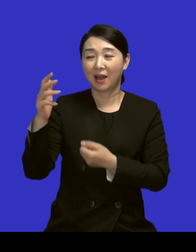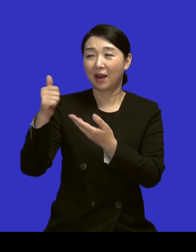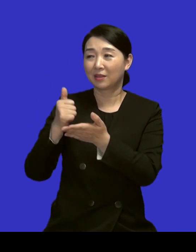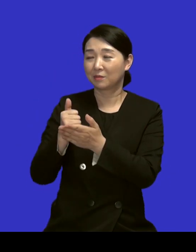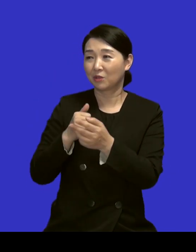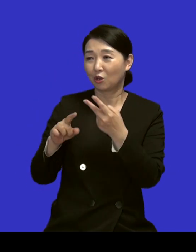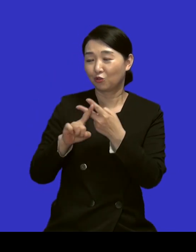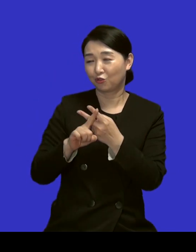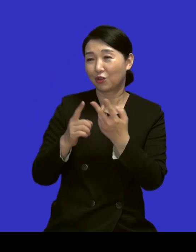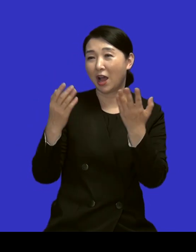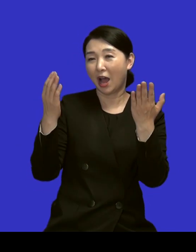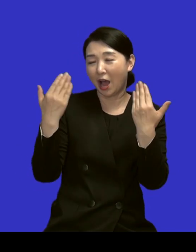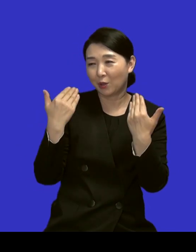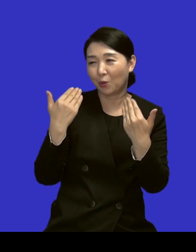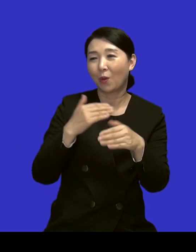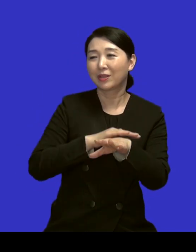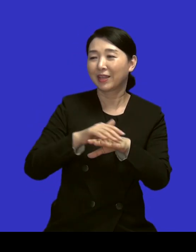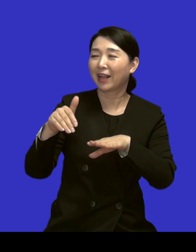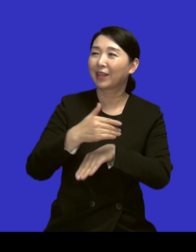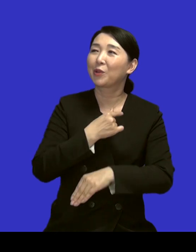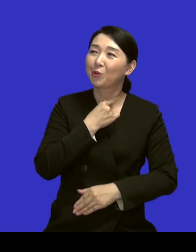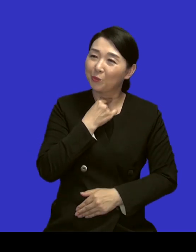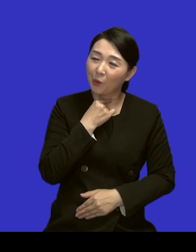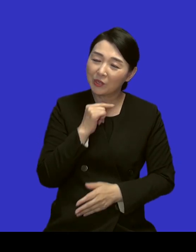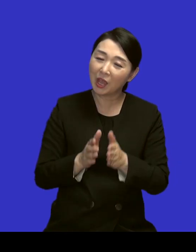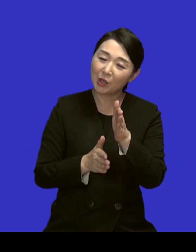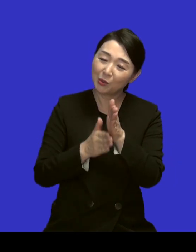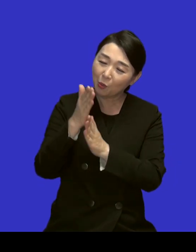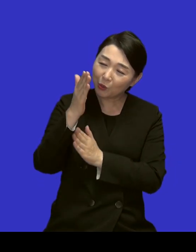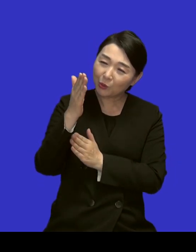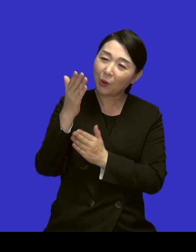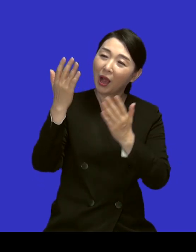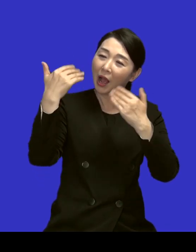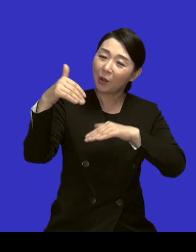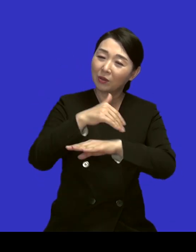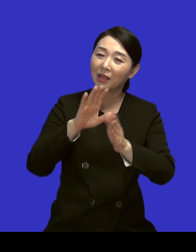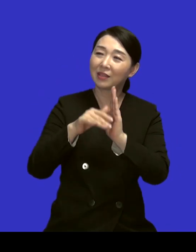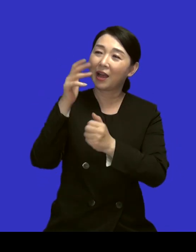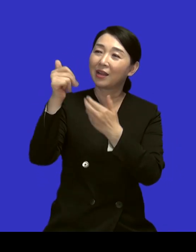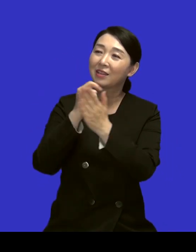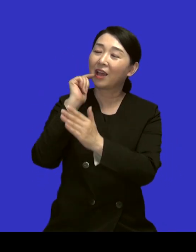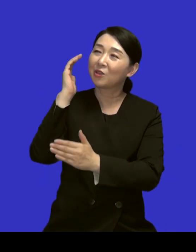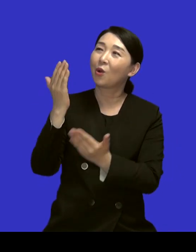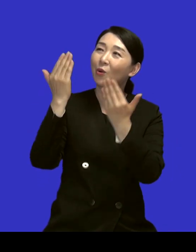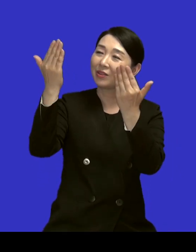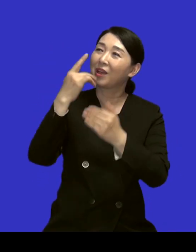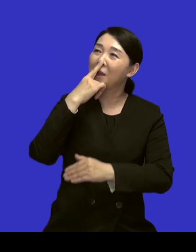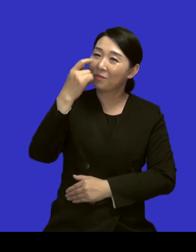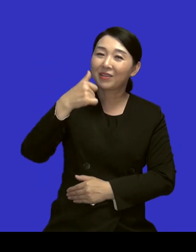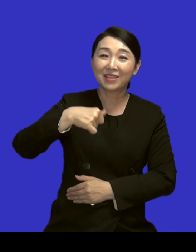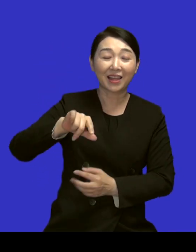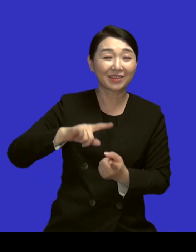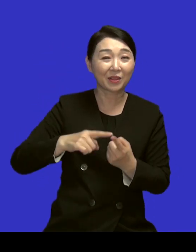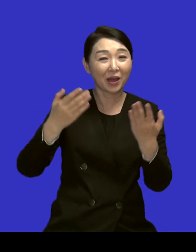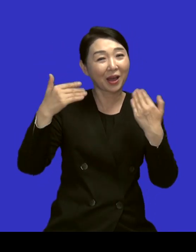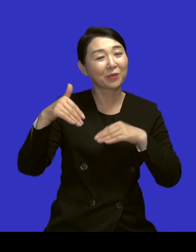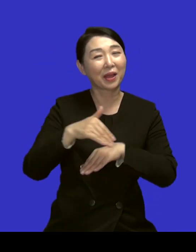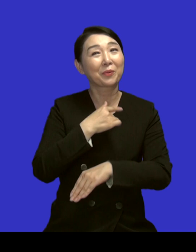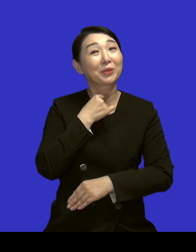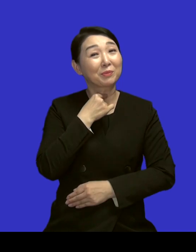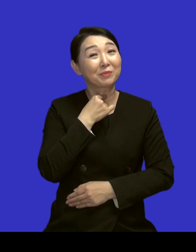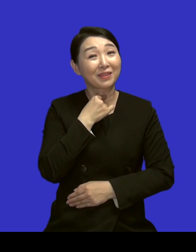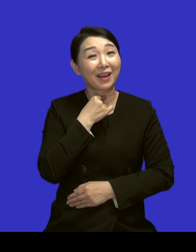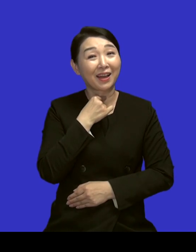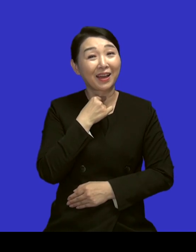진짜 멋지게 다닐게요. 저 이제 도심 가면 하나님 정말 영광 올려드리는 멋진 아들로 학교 다닐게요